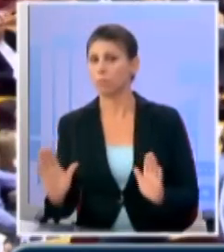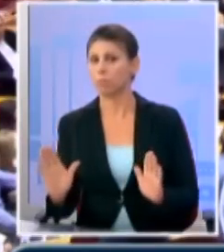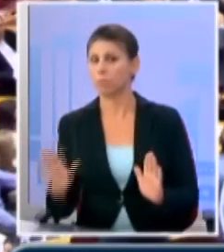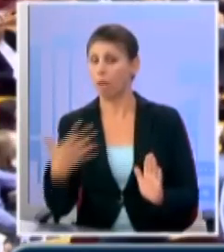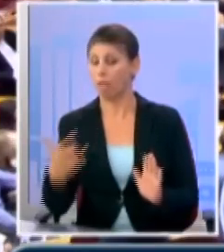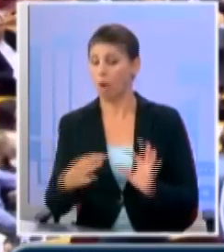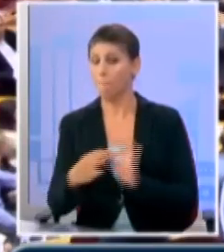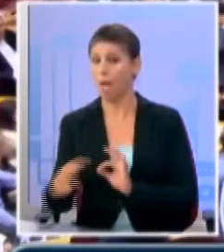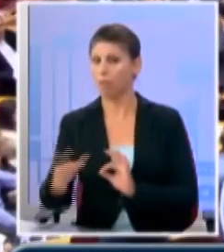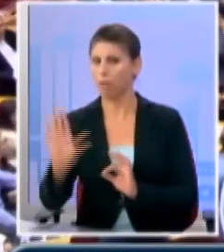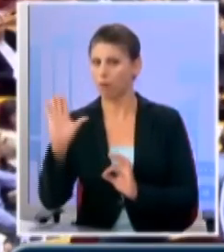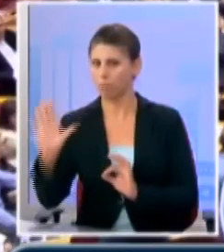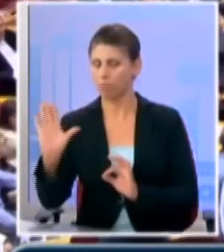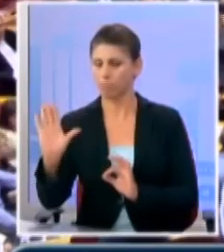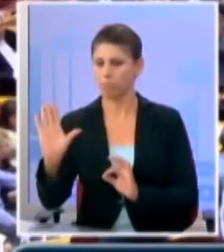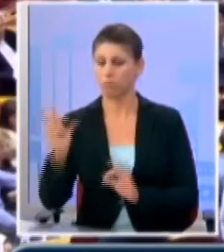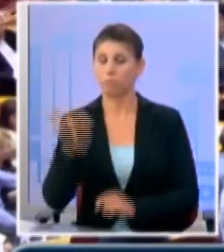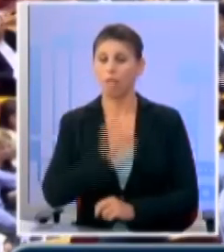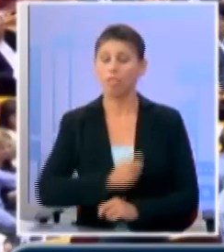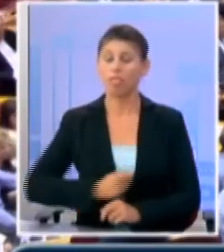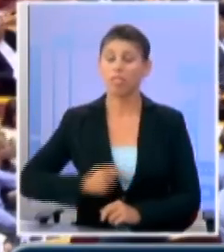λάβω μέτρα.